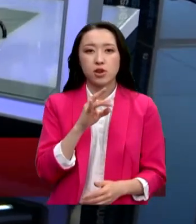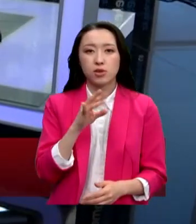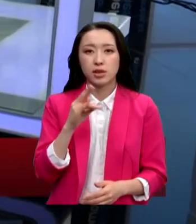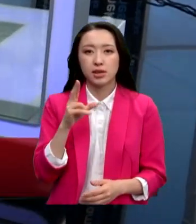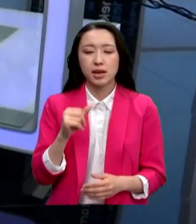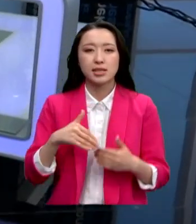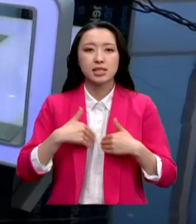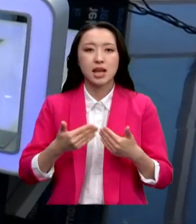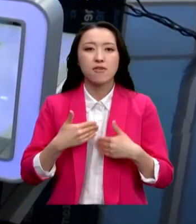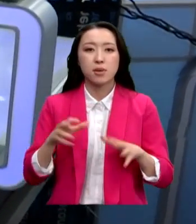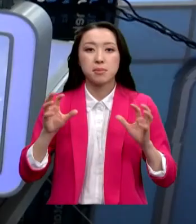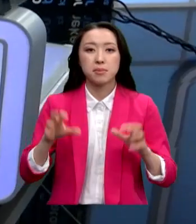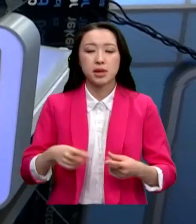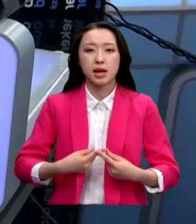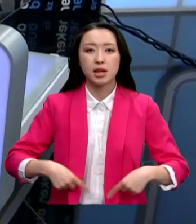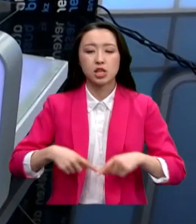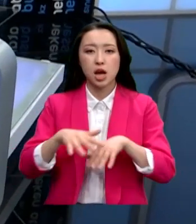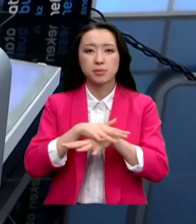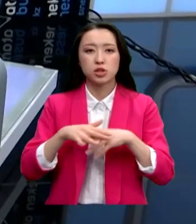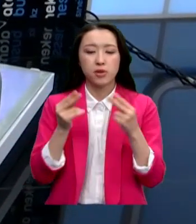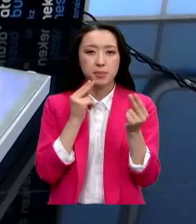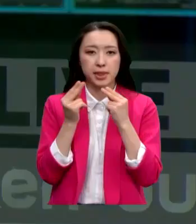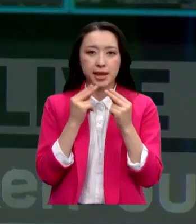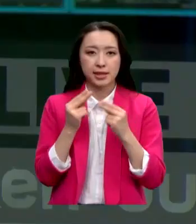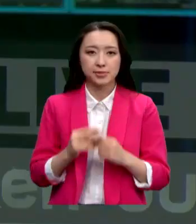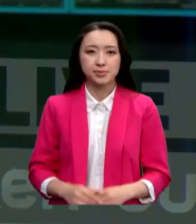Нурпиисова, советник председателя Ассоциации общественного питания. Спасибо. А мы продолжим выпуск.